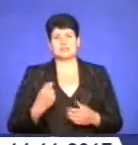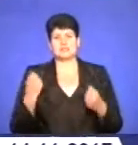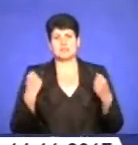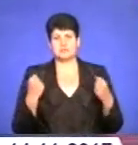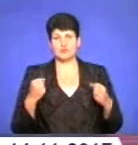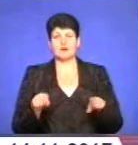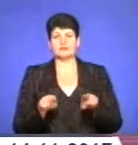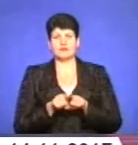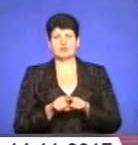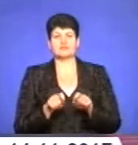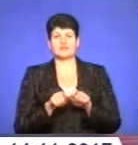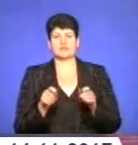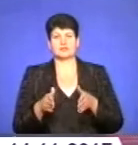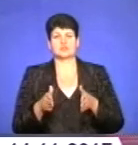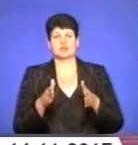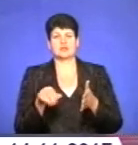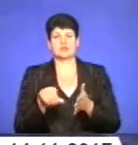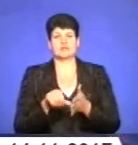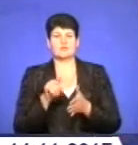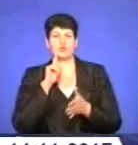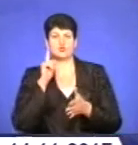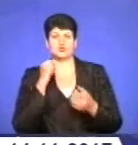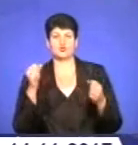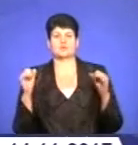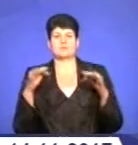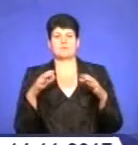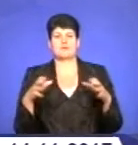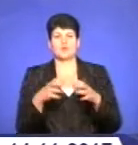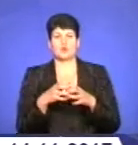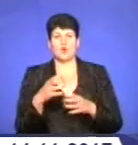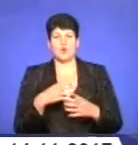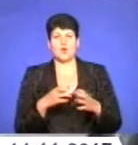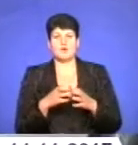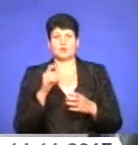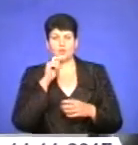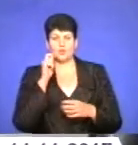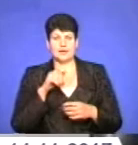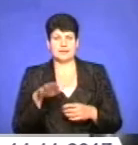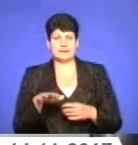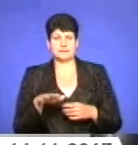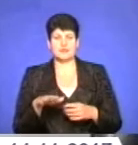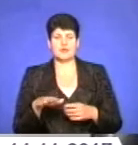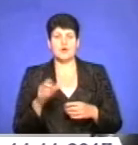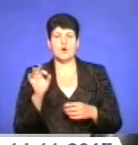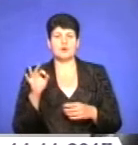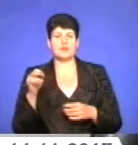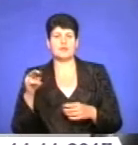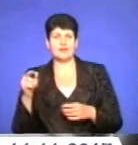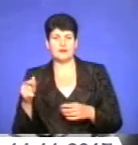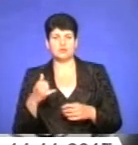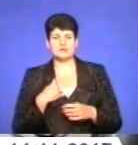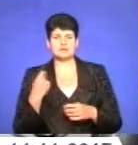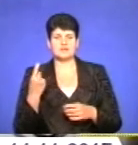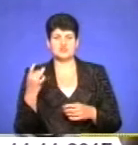а також відкрила шлях до виступів за молодіжну збірну команду України. Олег нас перший раз боровся на помолоді,